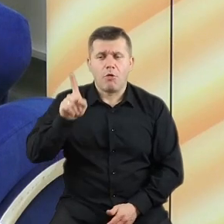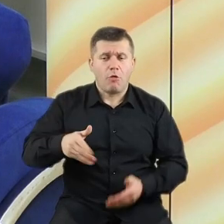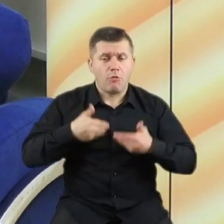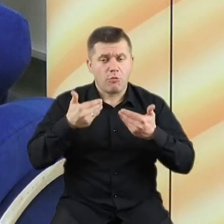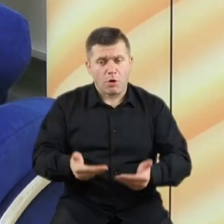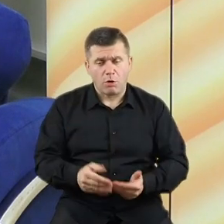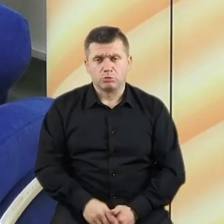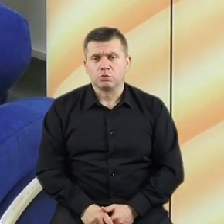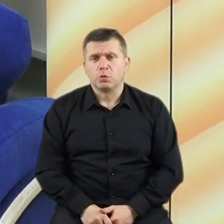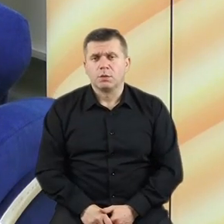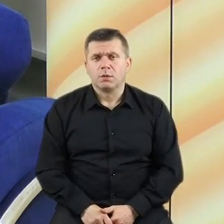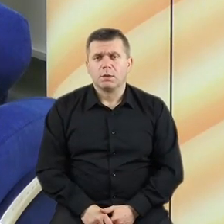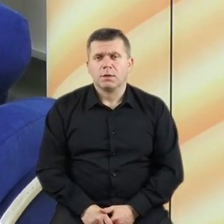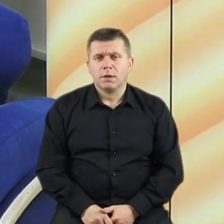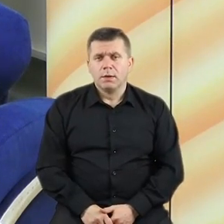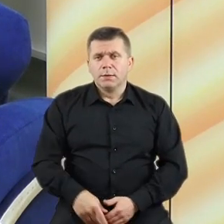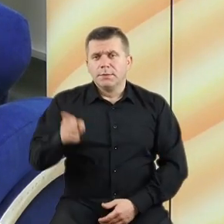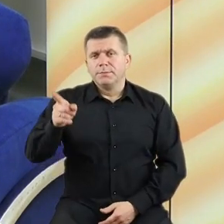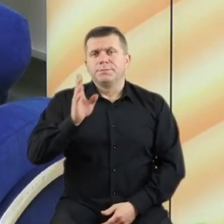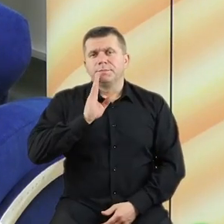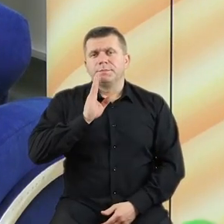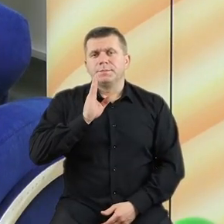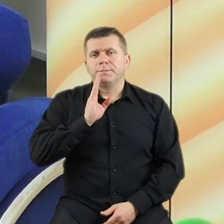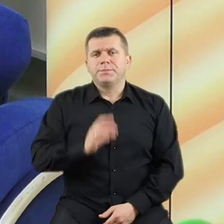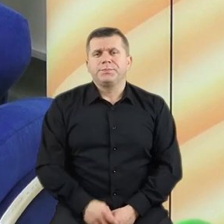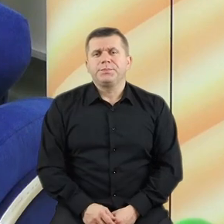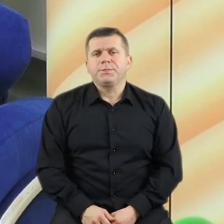urodził się jako taki produkt uboczny